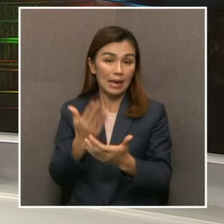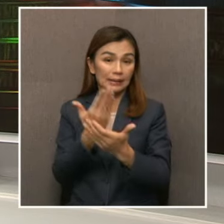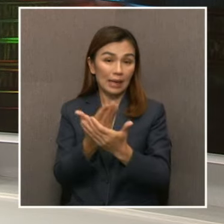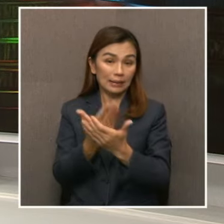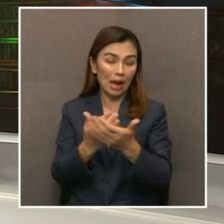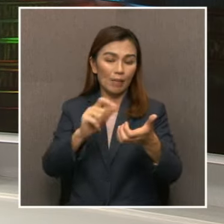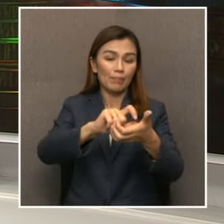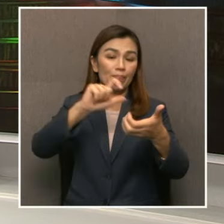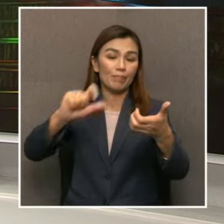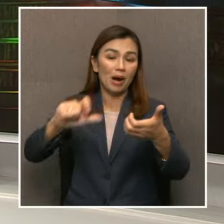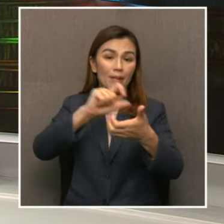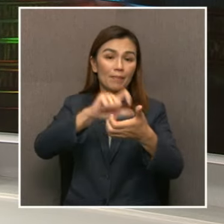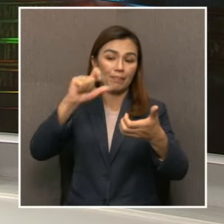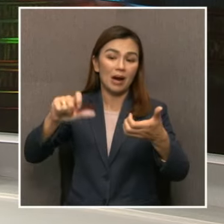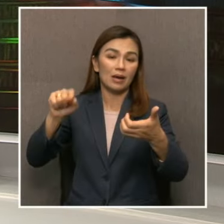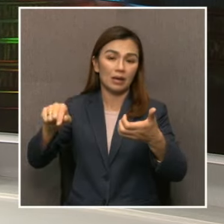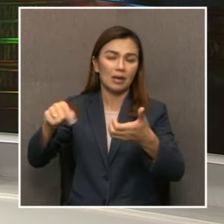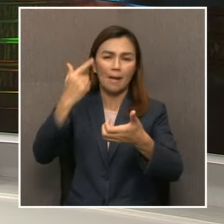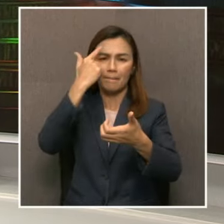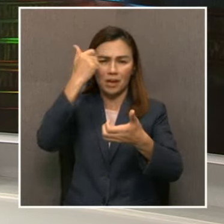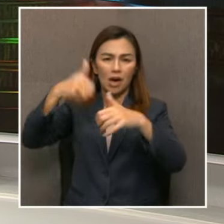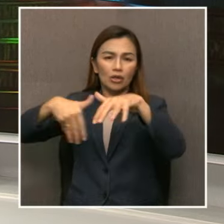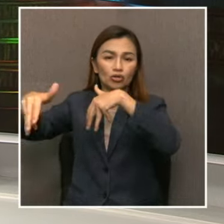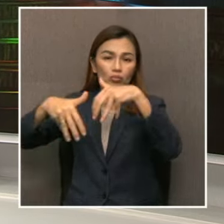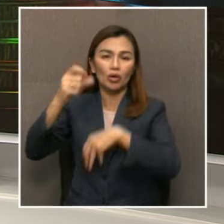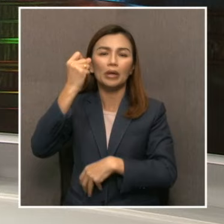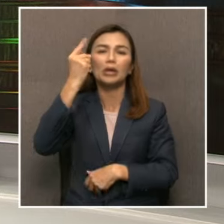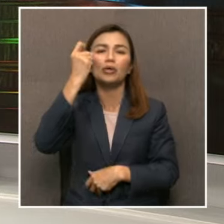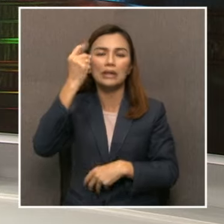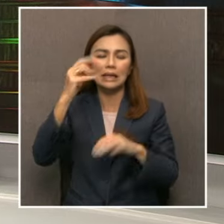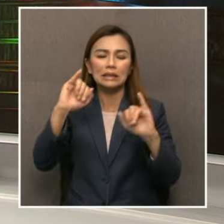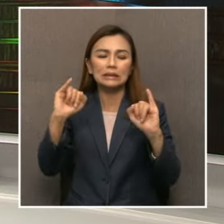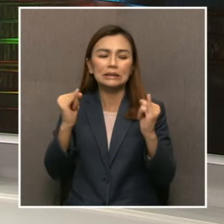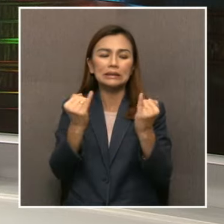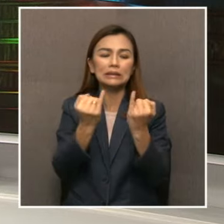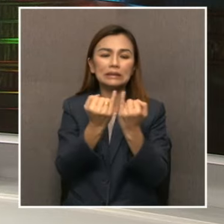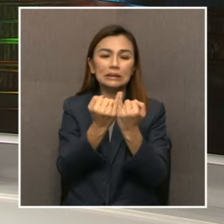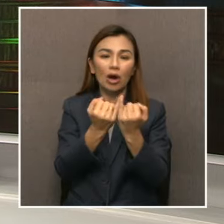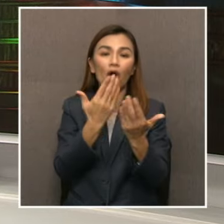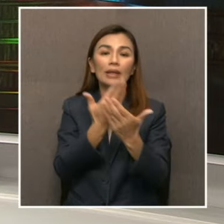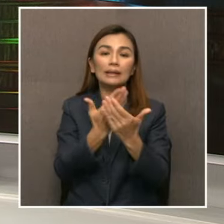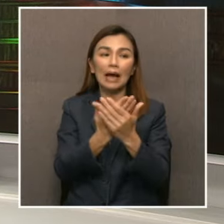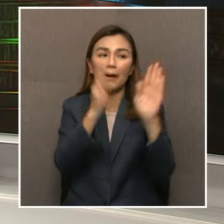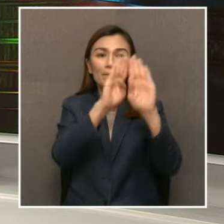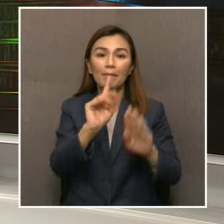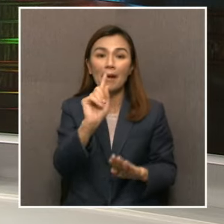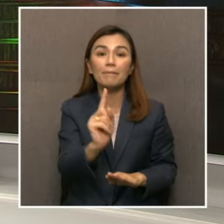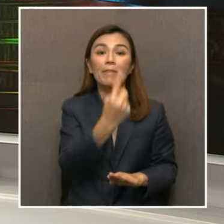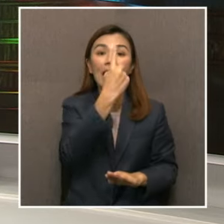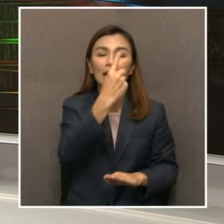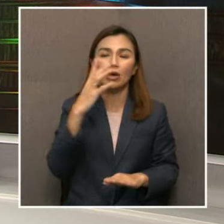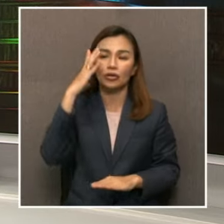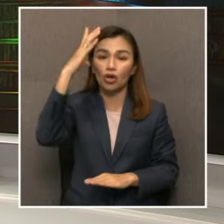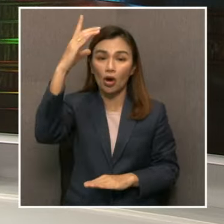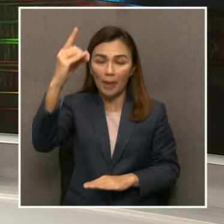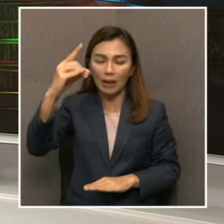Wallet เนี่ยนะครับก็จะเป็นการให้ประชาชนคนไทยได้เข้าใจแล้วก็คุ้นเคยกับการใช้เงินลักษณะนี้เป็นการวางรากฐานเศรษฐกิจดิจิทั